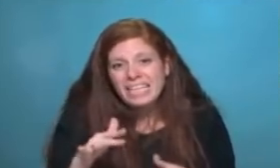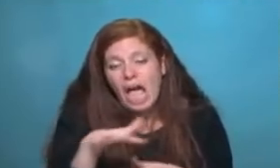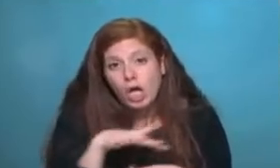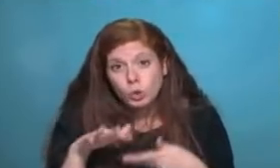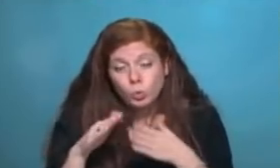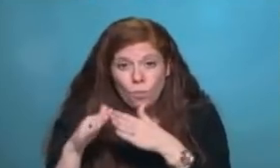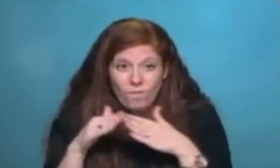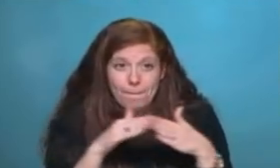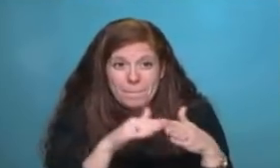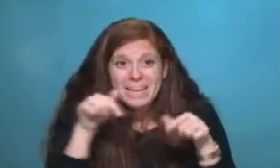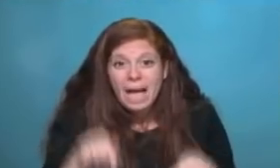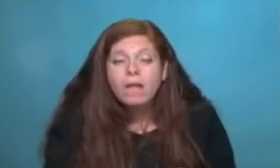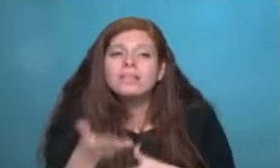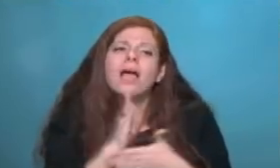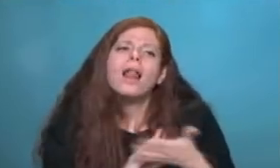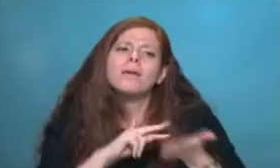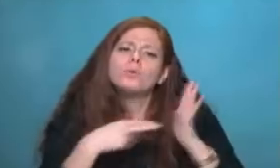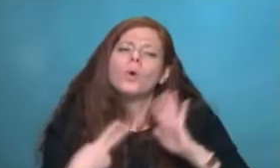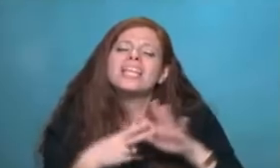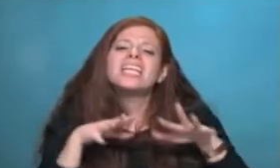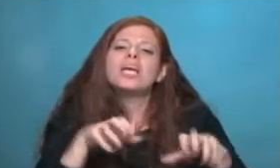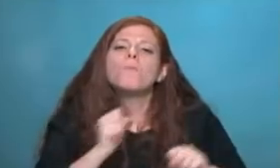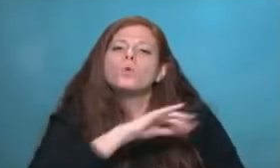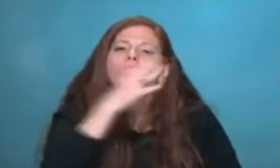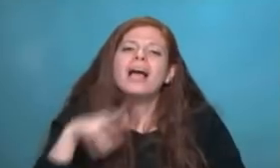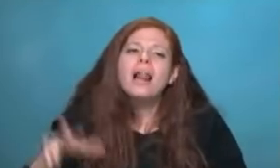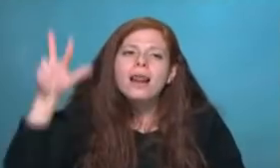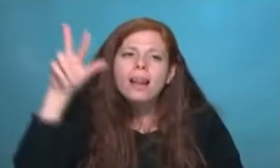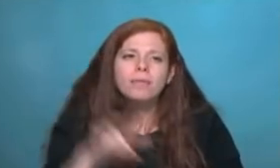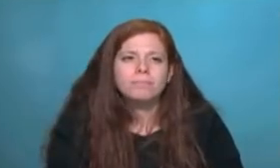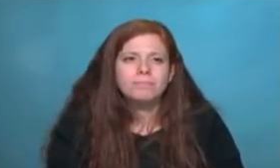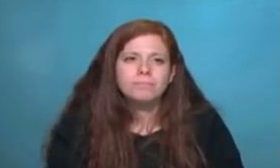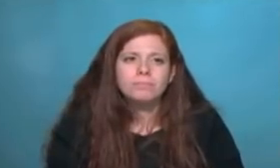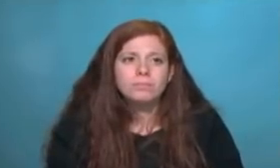כאן כחלק מתוכנית כיבוש הגליל.